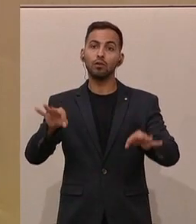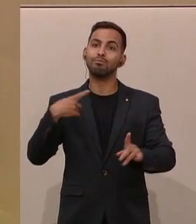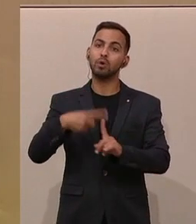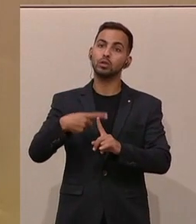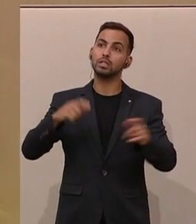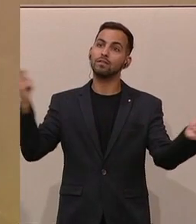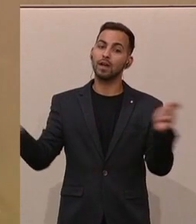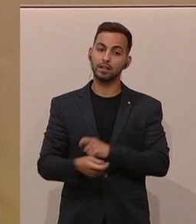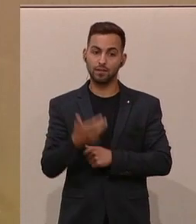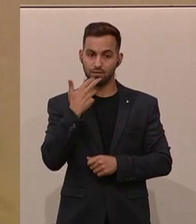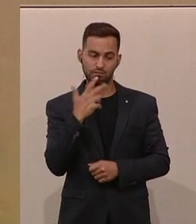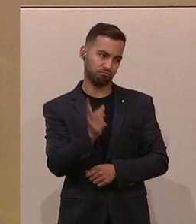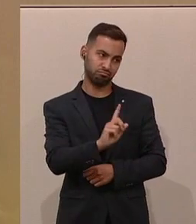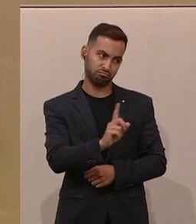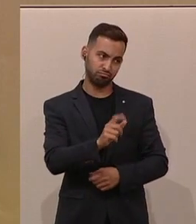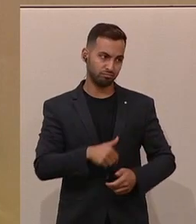Land verändern wollen.